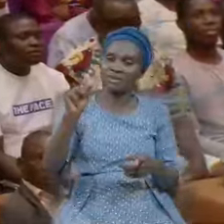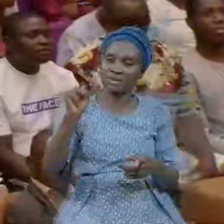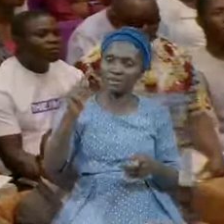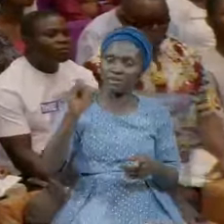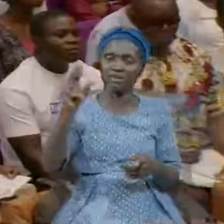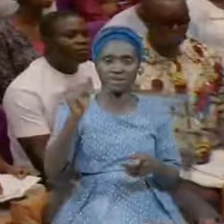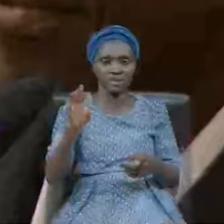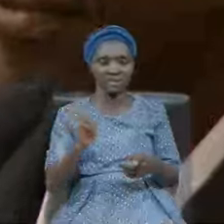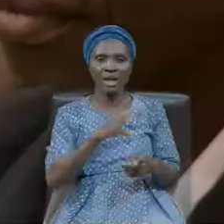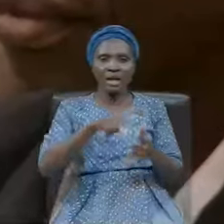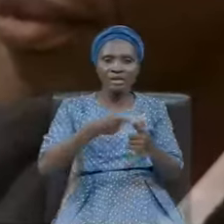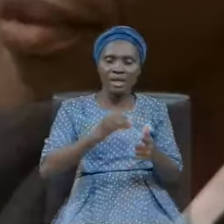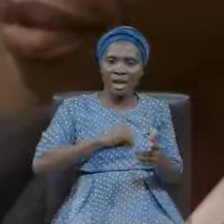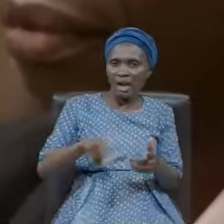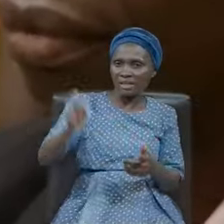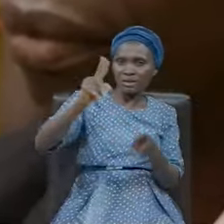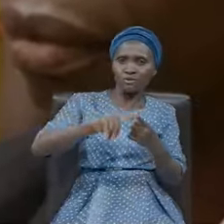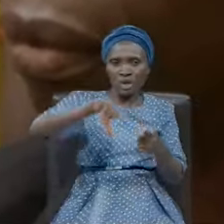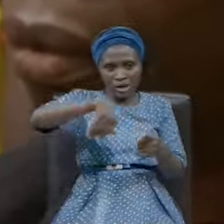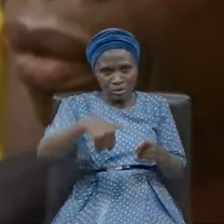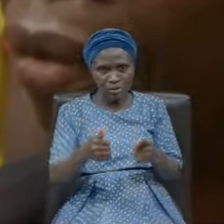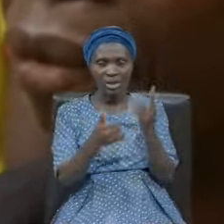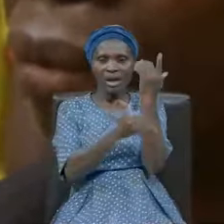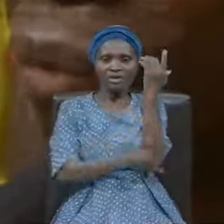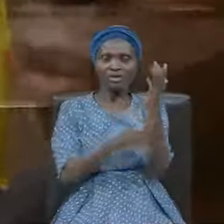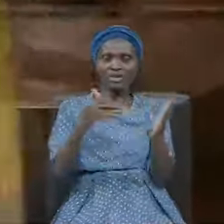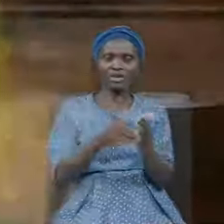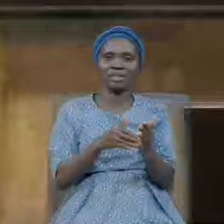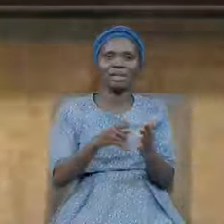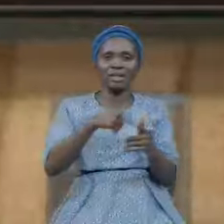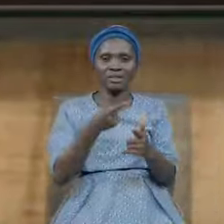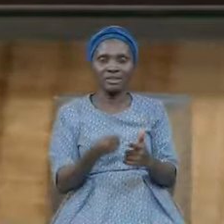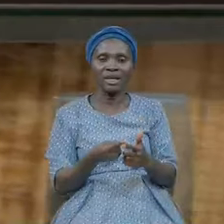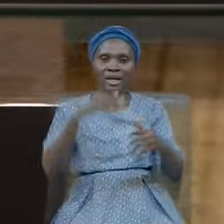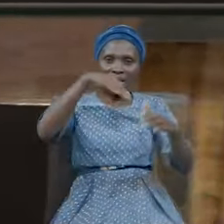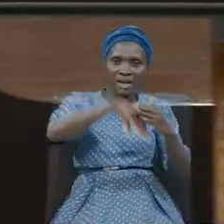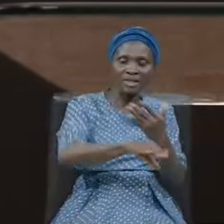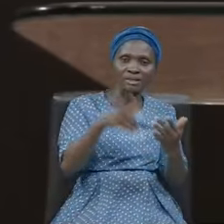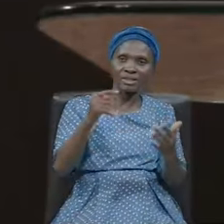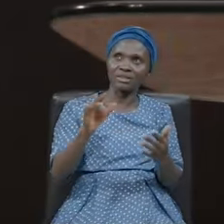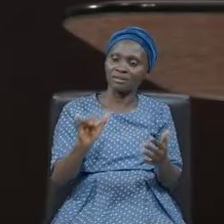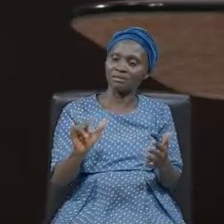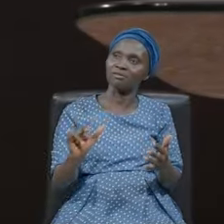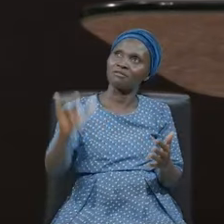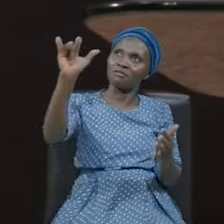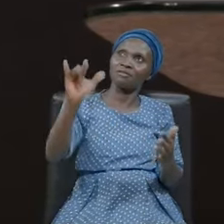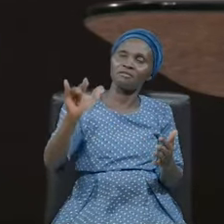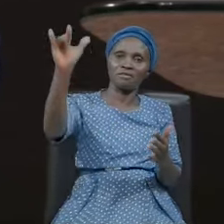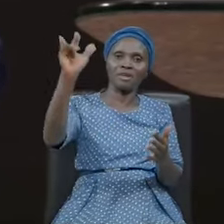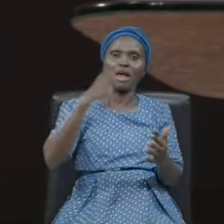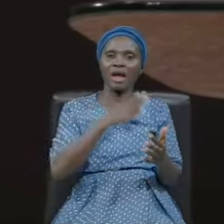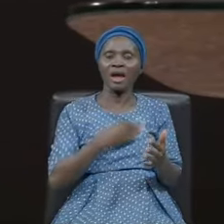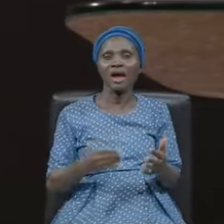vraiment un voyage fatigant. Aller dans l'avion, descendre, c'est aller